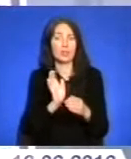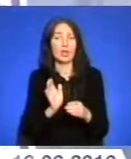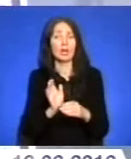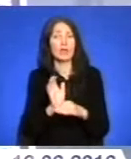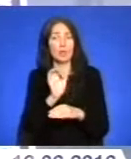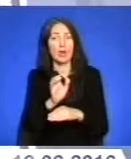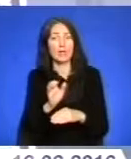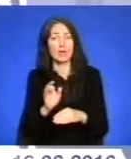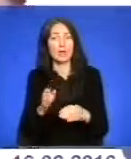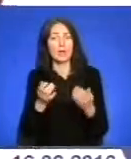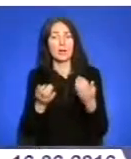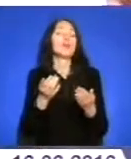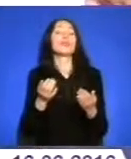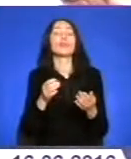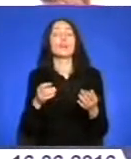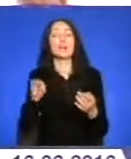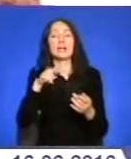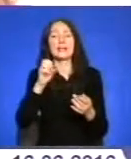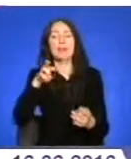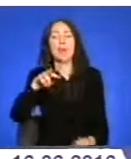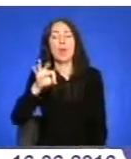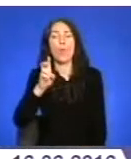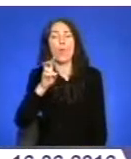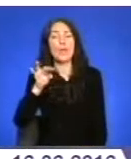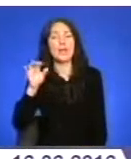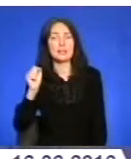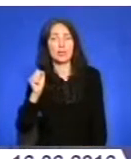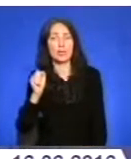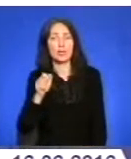демобілізації так екстреної, ви розумієте, сьогодні йде